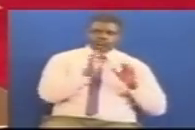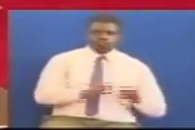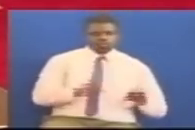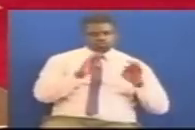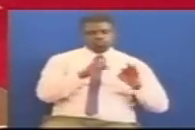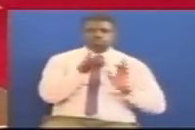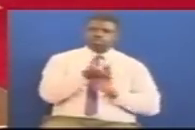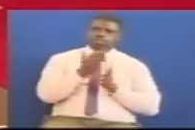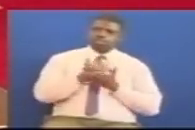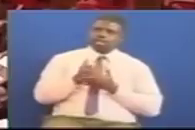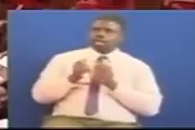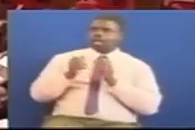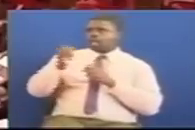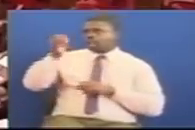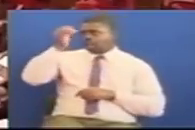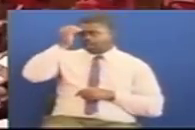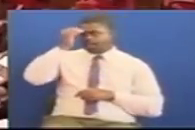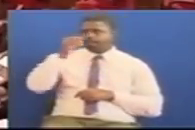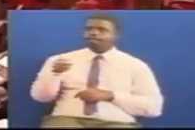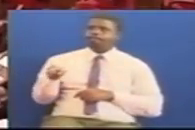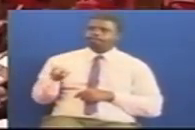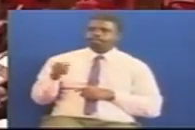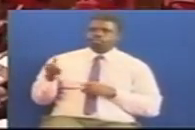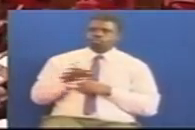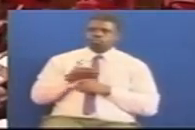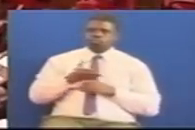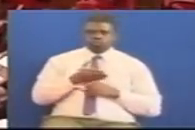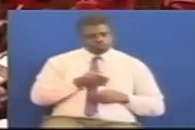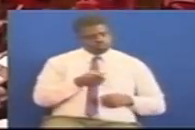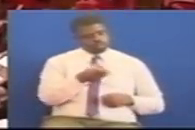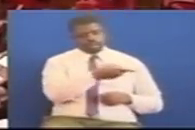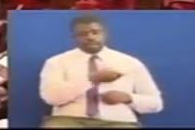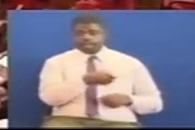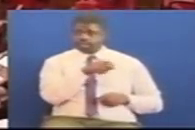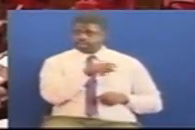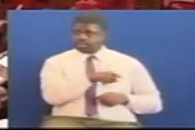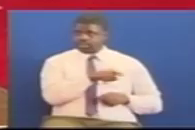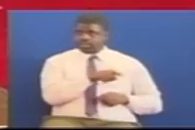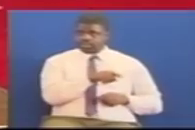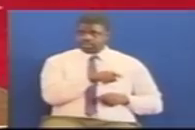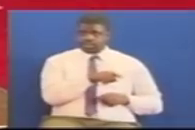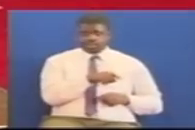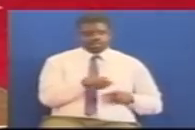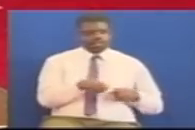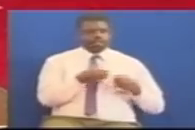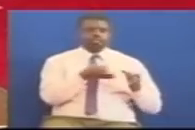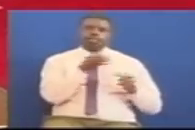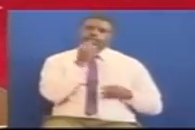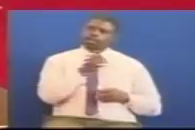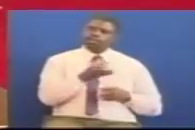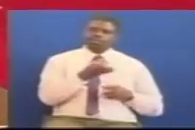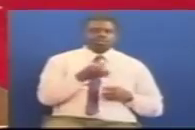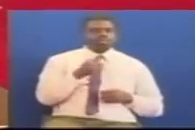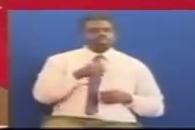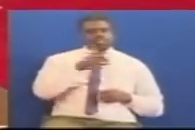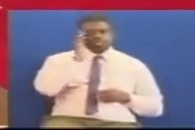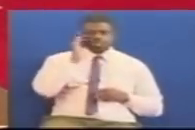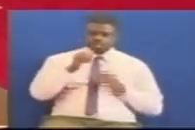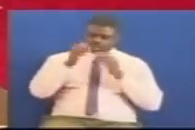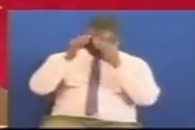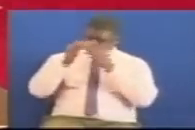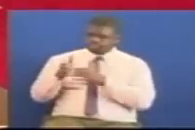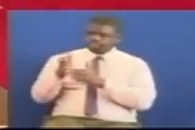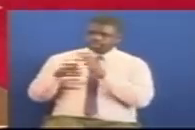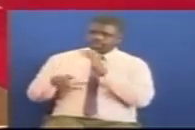ya elimu. Lakini kuhusu la madeni, Mheshimiwa Mwenyekiti, naomba nimtaarifu Mheshimiwa Mbunge kwamba serikali ilijikita kwanza